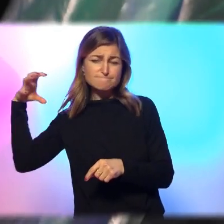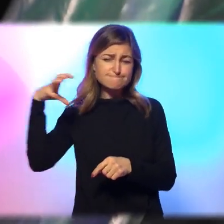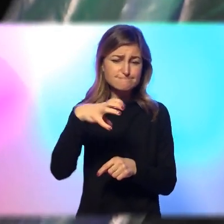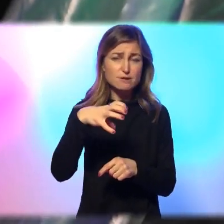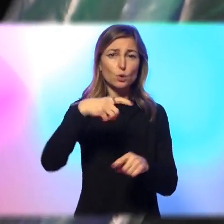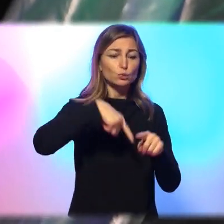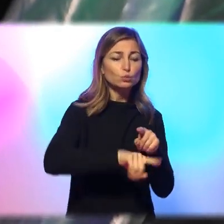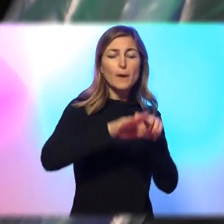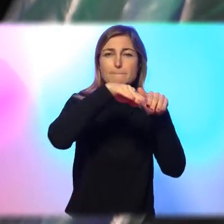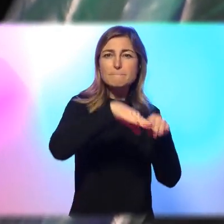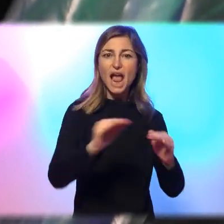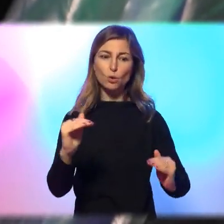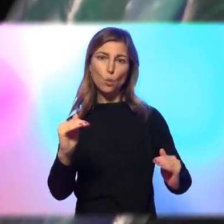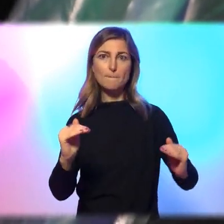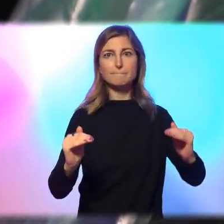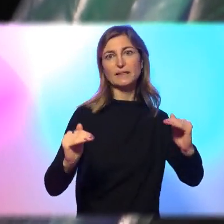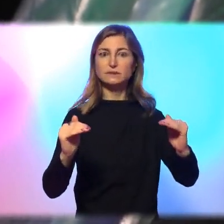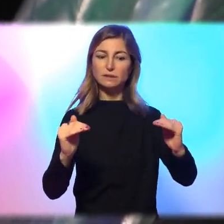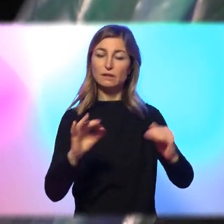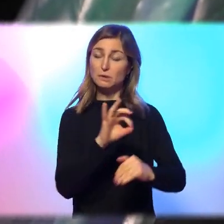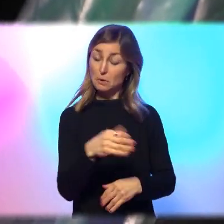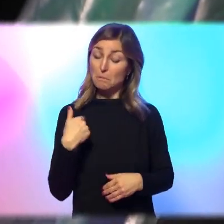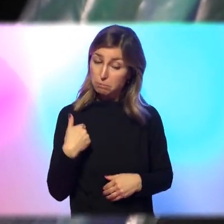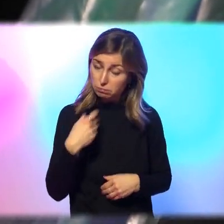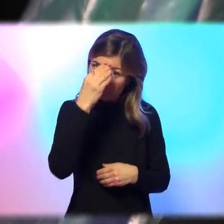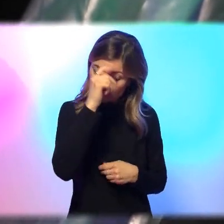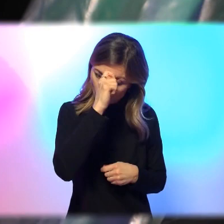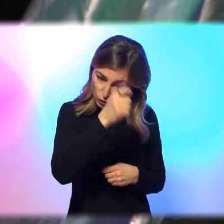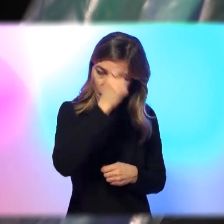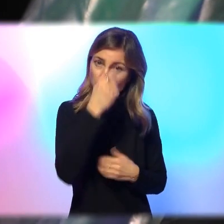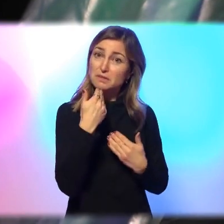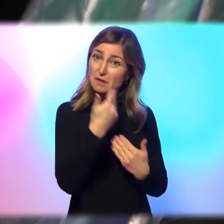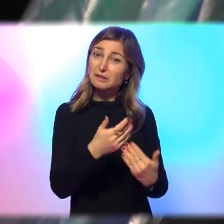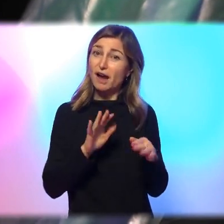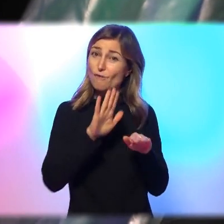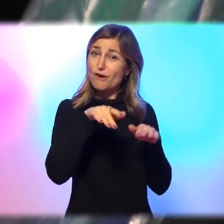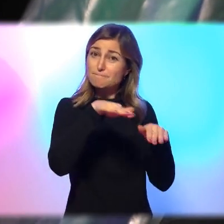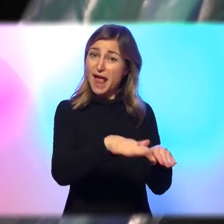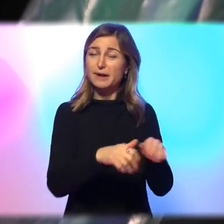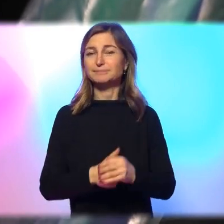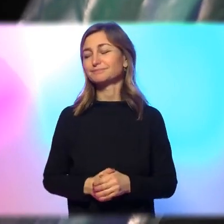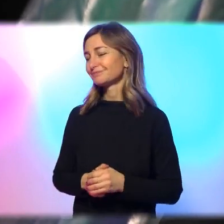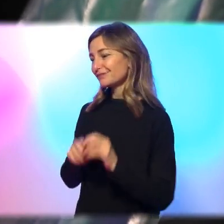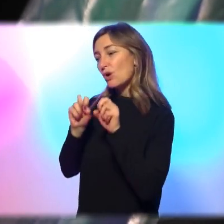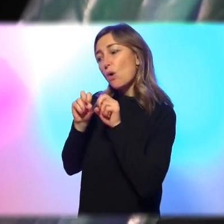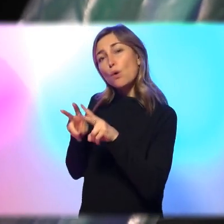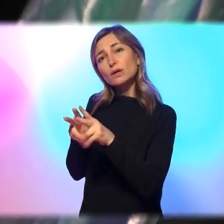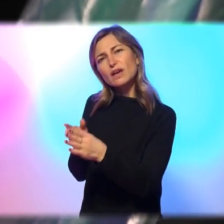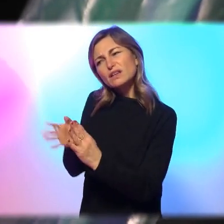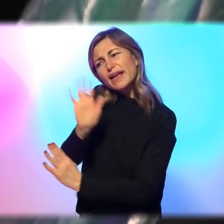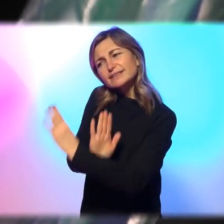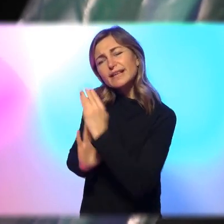Erde entsteht, wird vom Meer kompensiert. Das aber inzwischen auch ganz schön ins Schwitzen geraten ist.